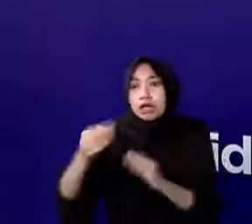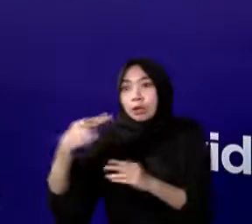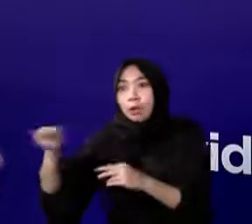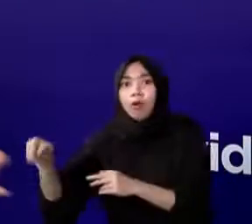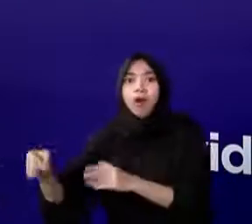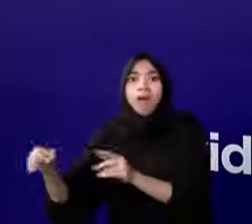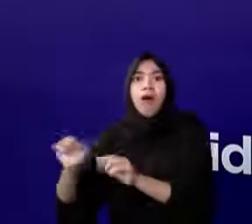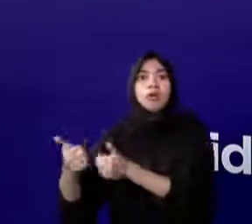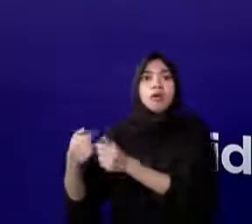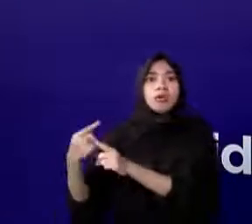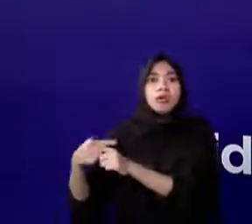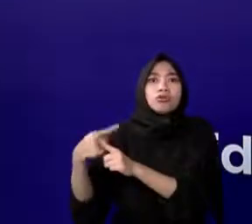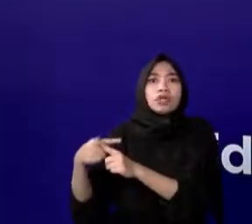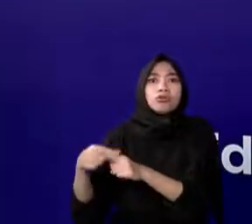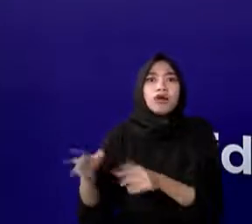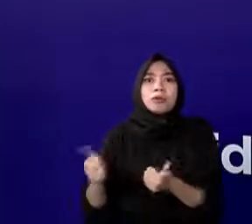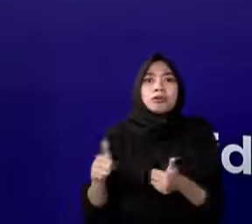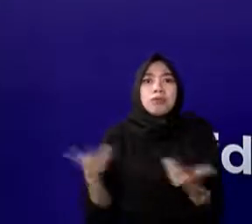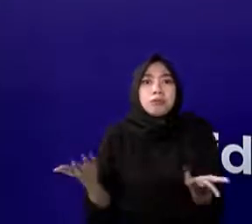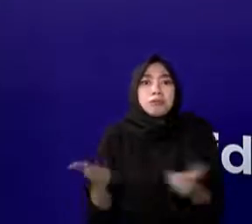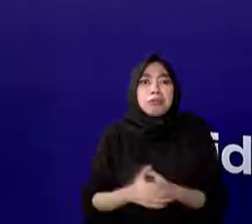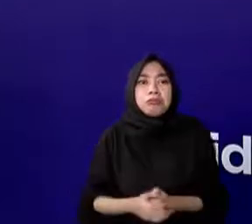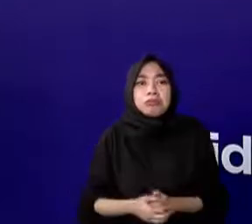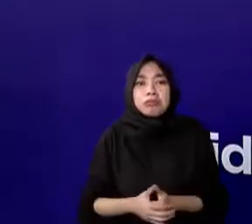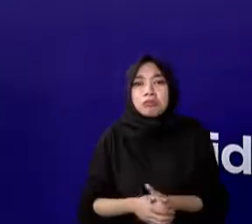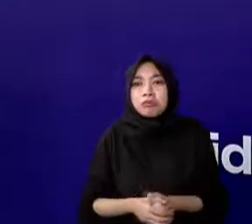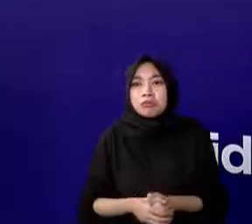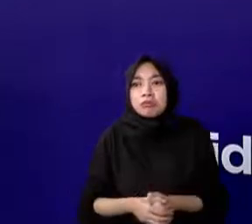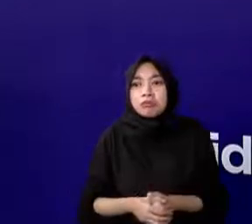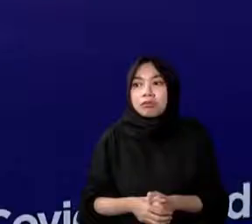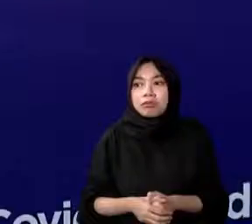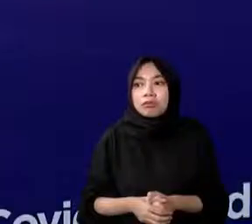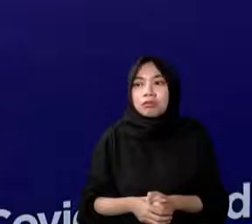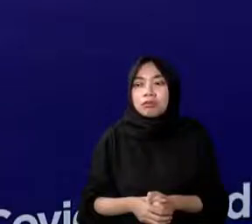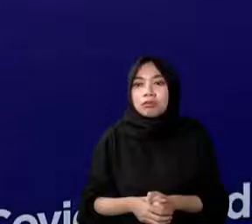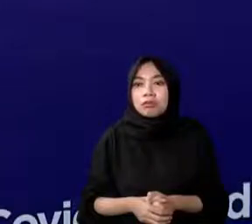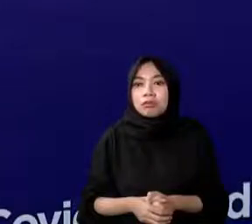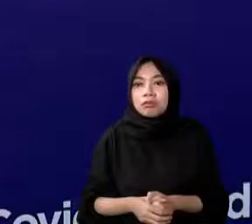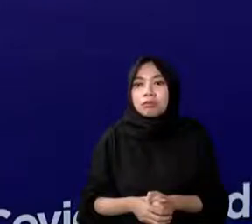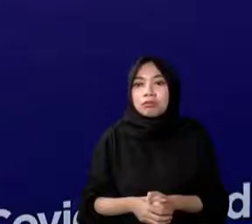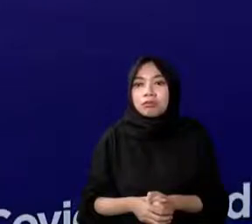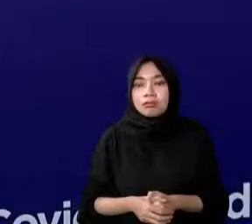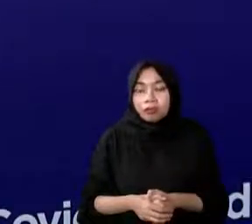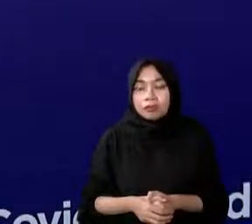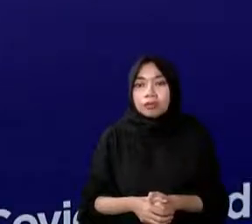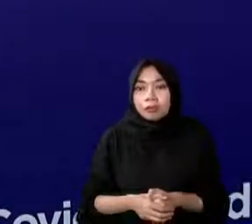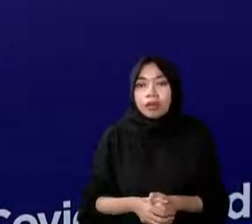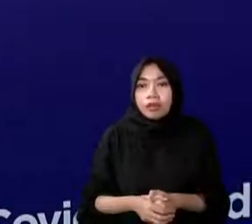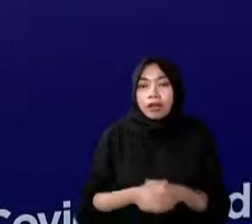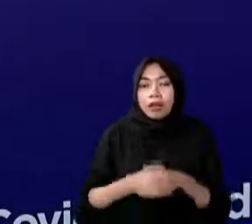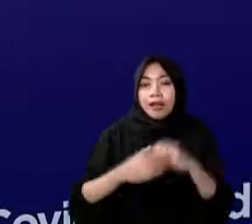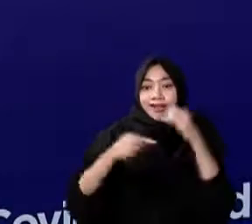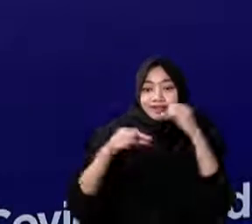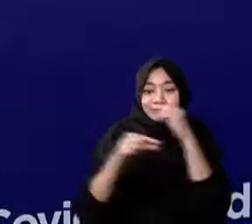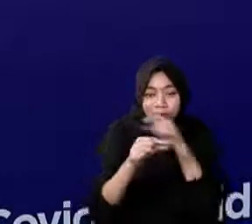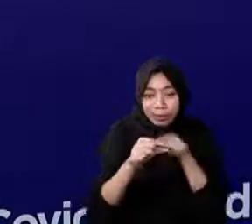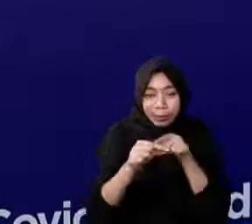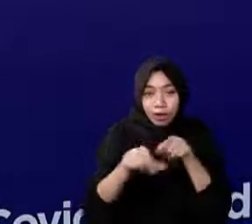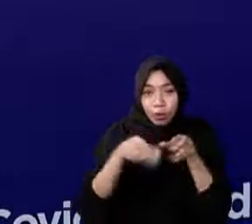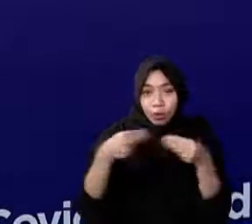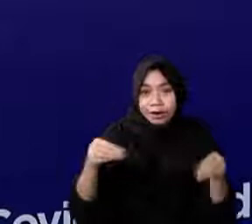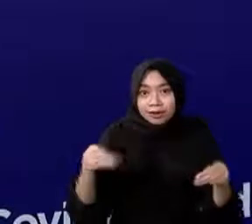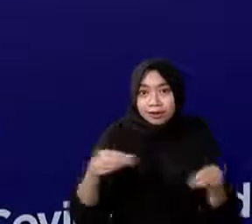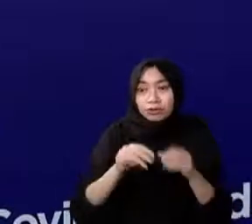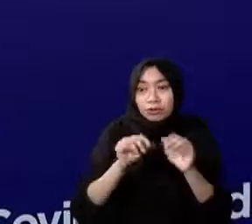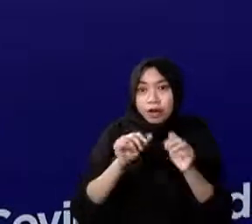bisa positif. Nah itu bagaimana Mbak Dewi menjawab itu? Jadi terkait dengan pemeriksaan, kualitas pemeriksaan itu ditentukan dari beberapa hal. Yang